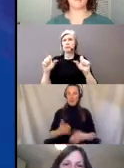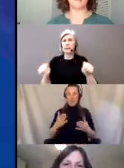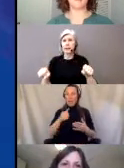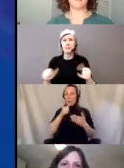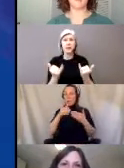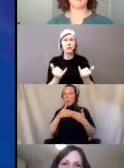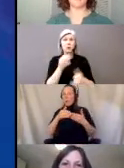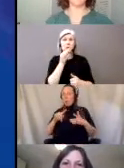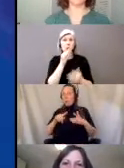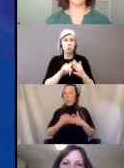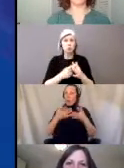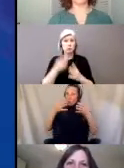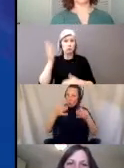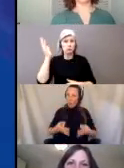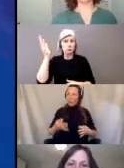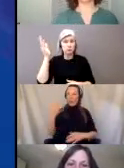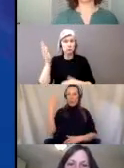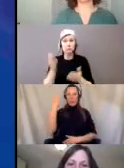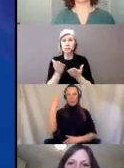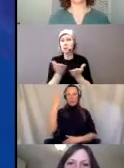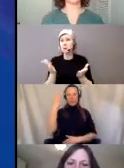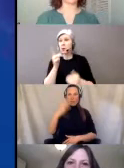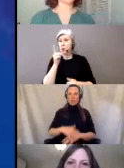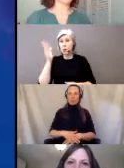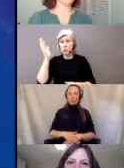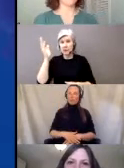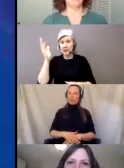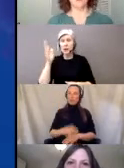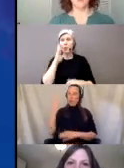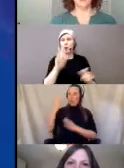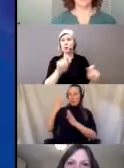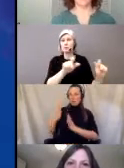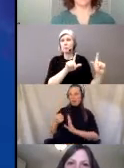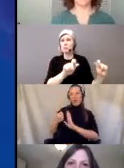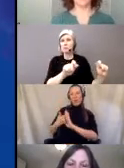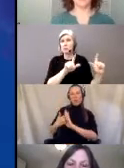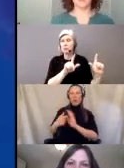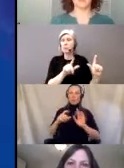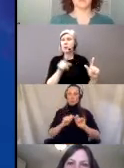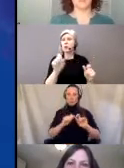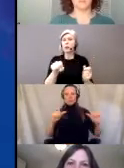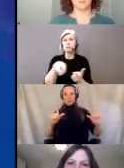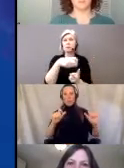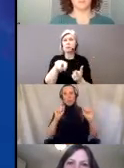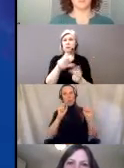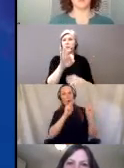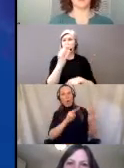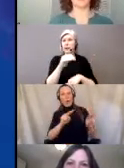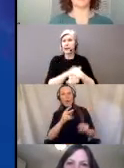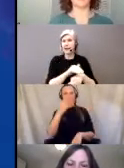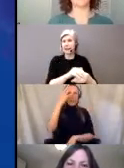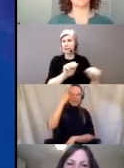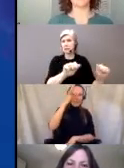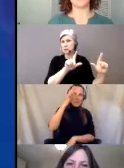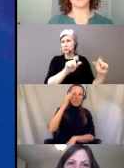la présentation formelle. Les présentateurs partageront leurs écrans. Vous avez le choix de l'avoir soit en français ou en anglais.